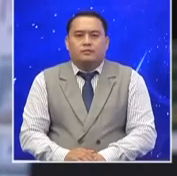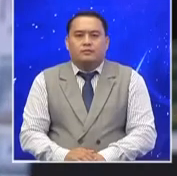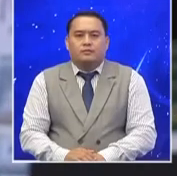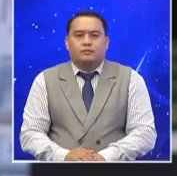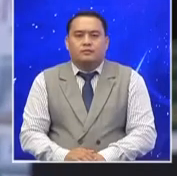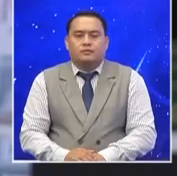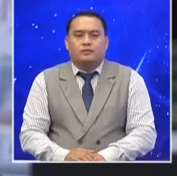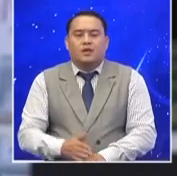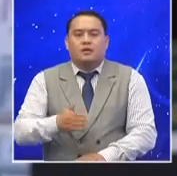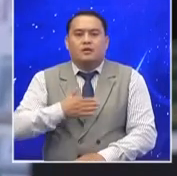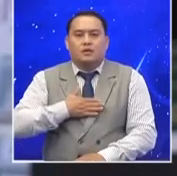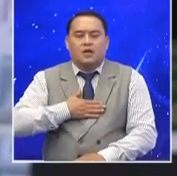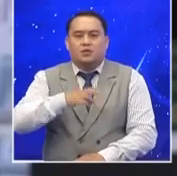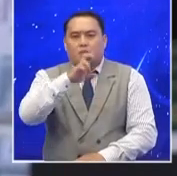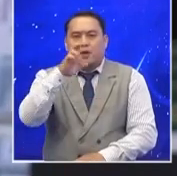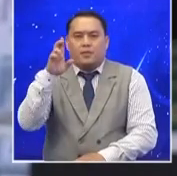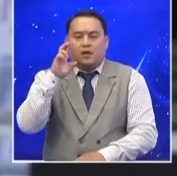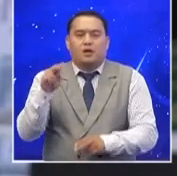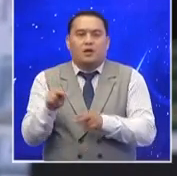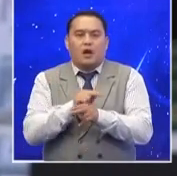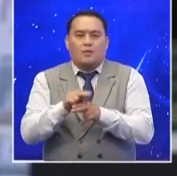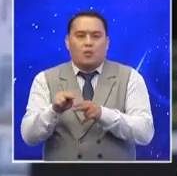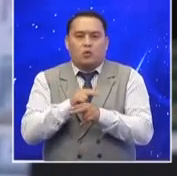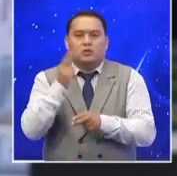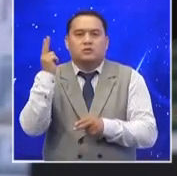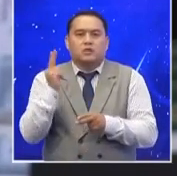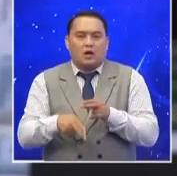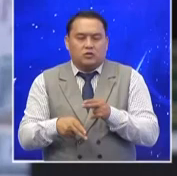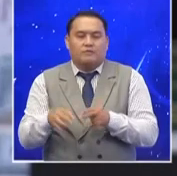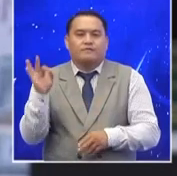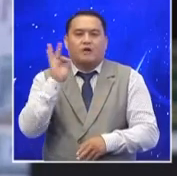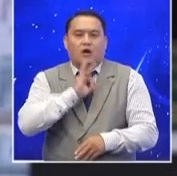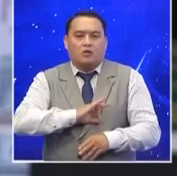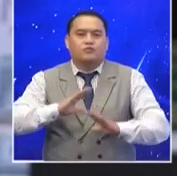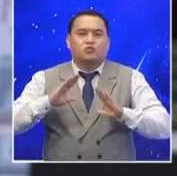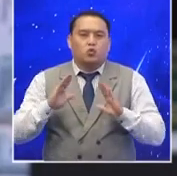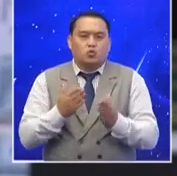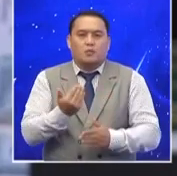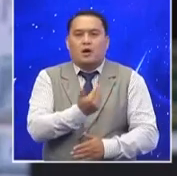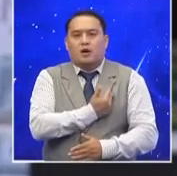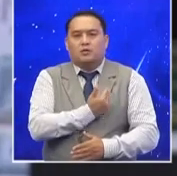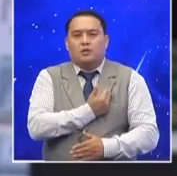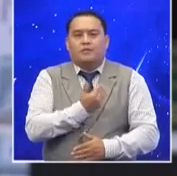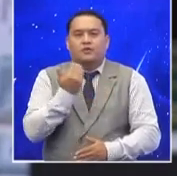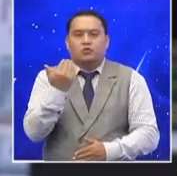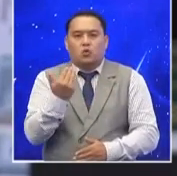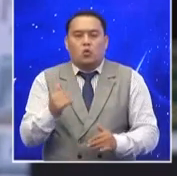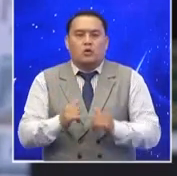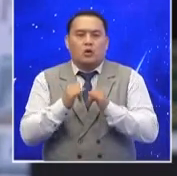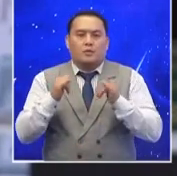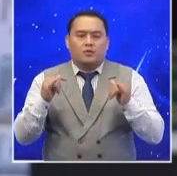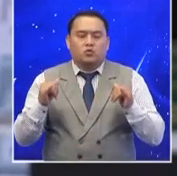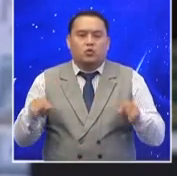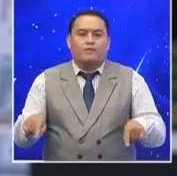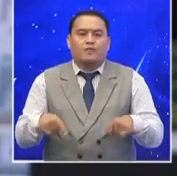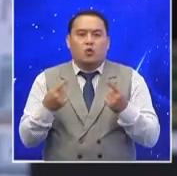Совсем недавно в нашей библиотеке завершились наружные ремонтные работы. Воспользовавшись случаем, мы хотели поспособствовать разрядке